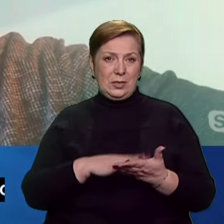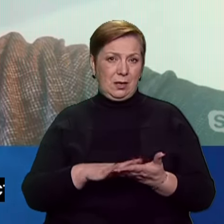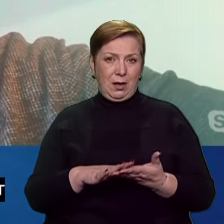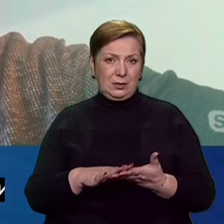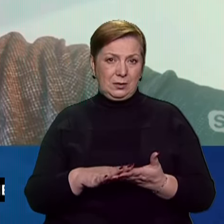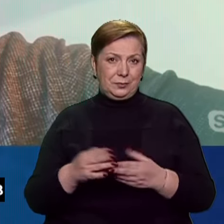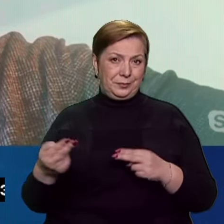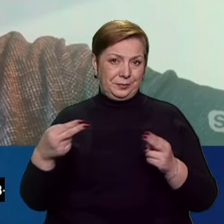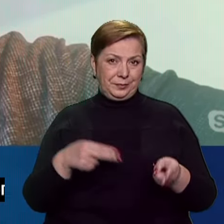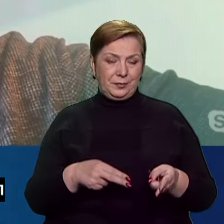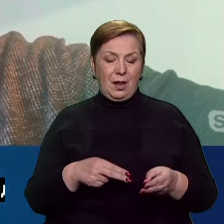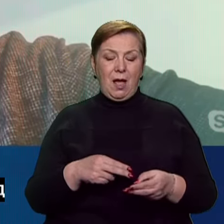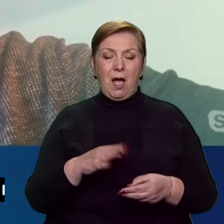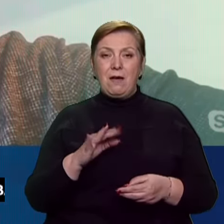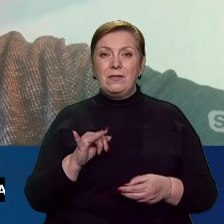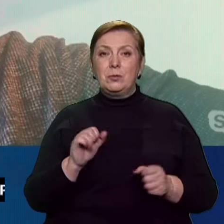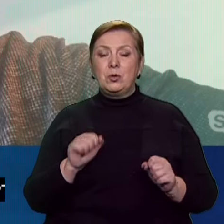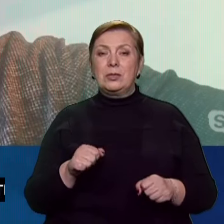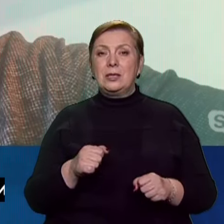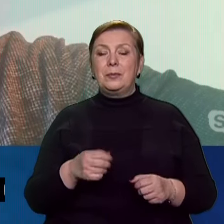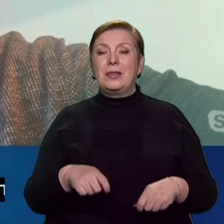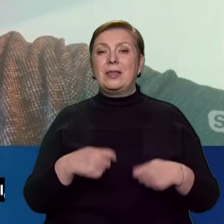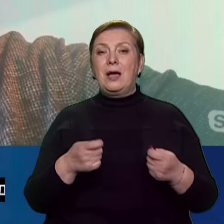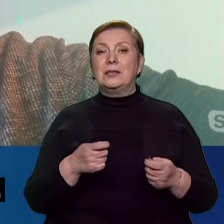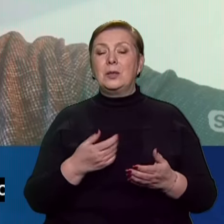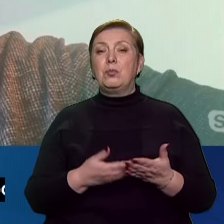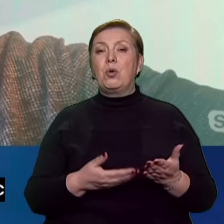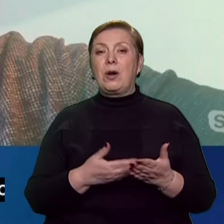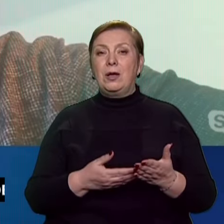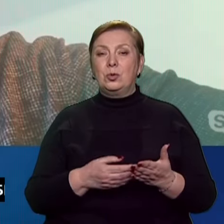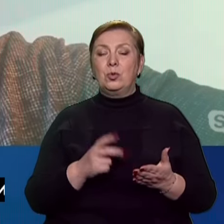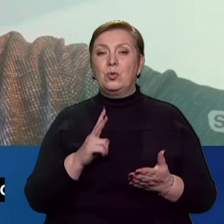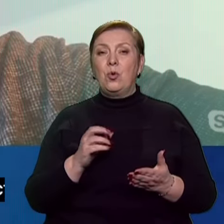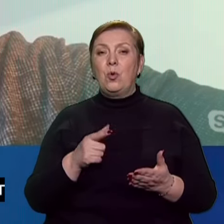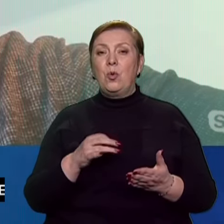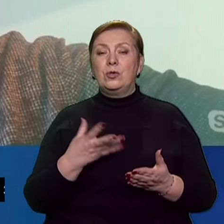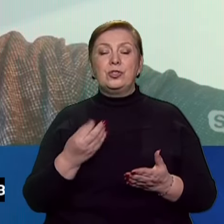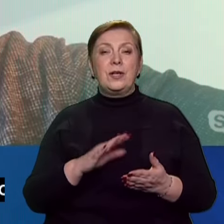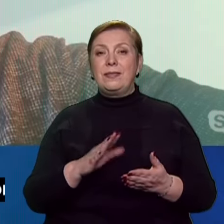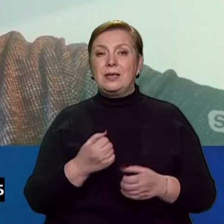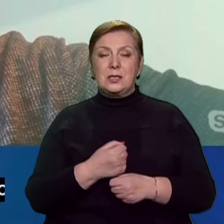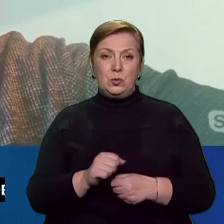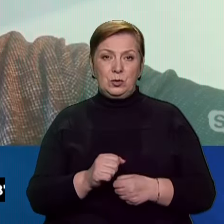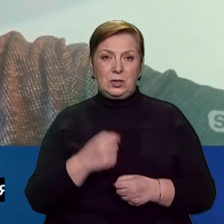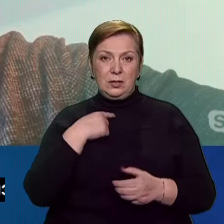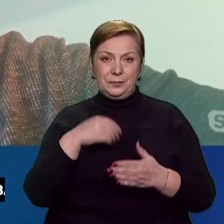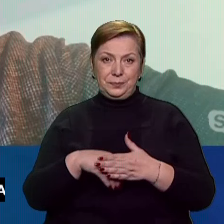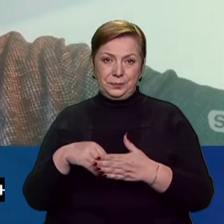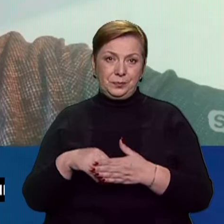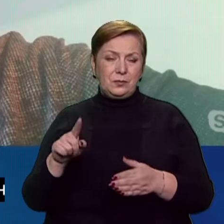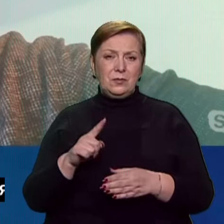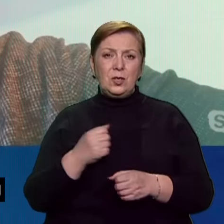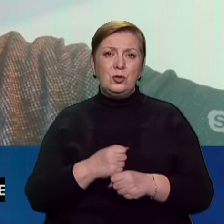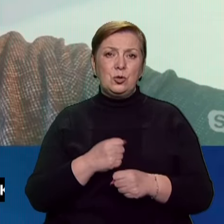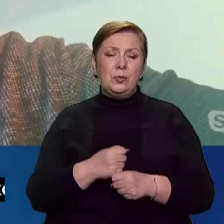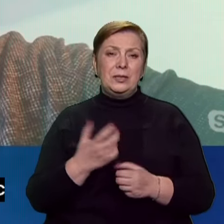100%. Ви б могли дати якусь пораду для тих, хто кого ще не змушували голосувати в Северодонецьку? Що робити, якщо